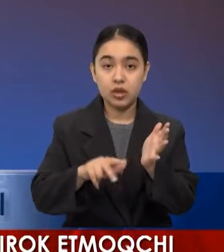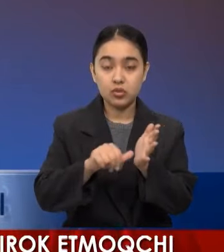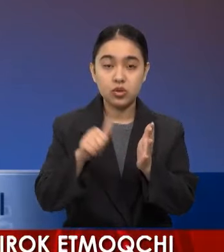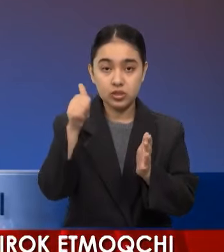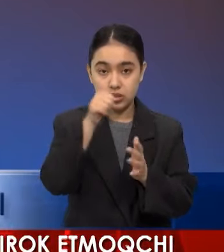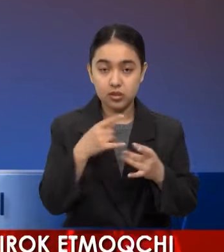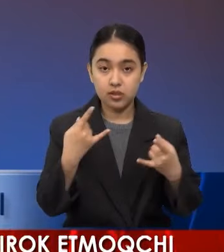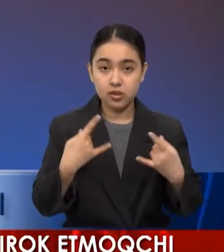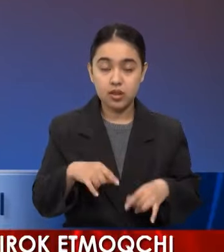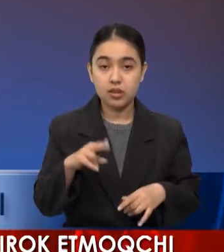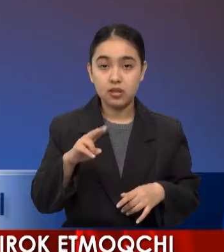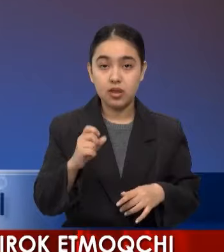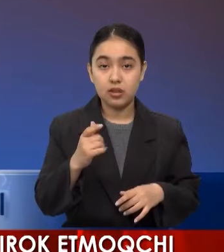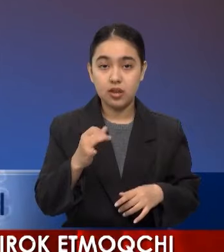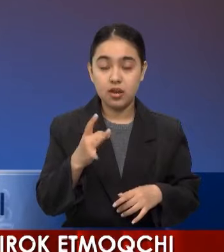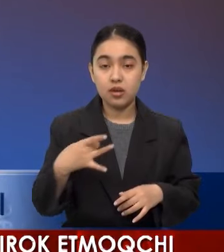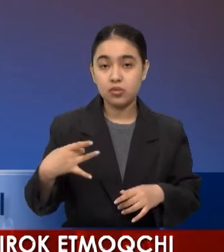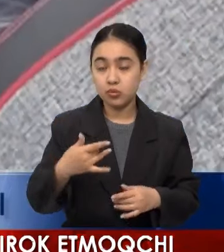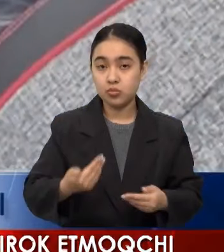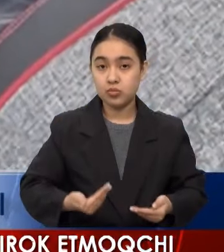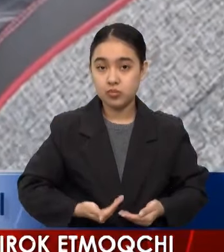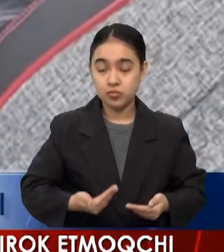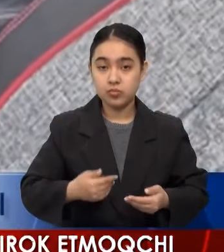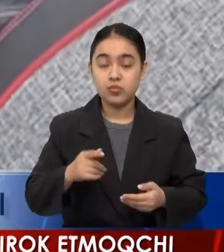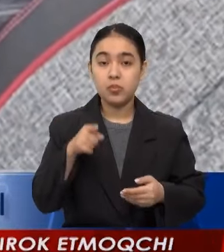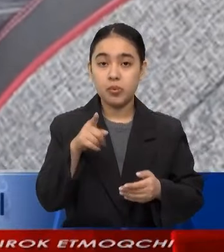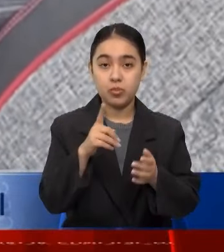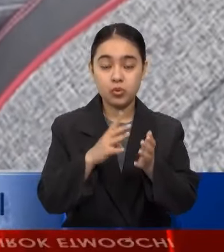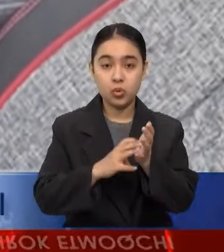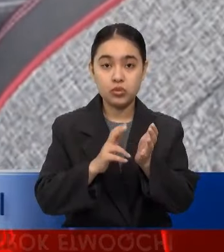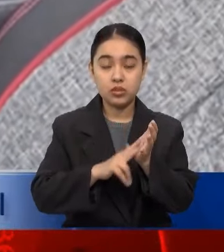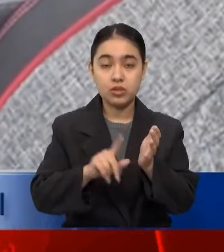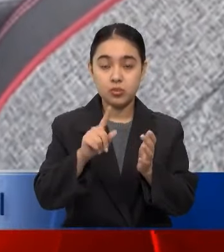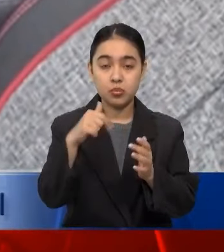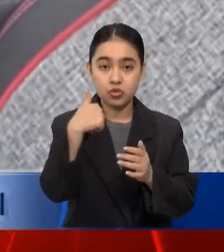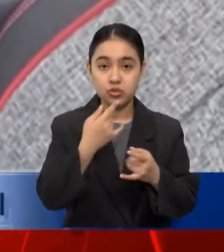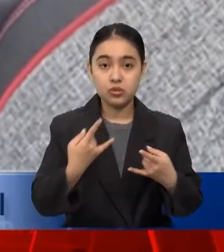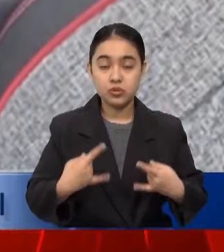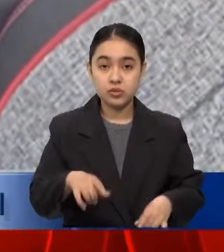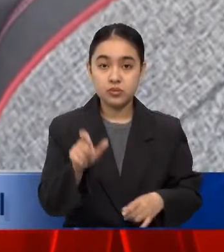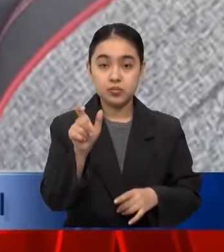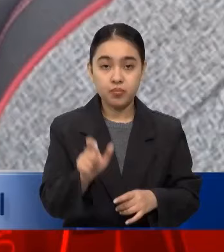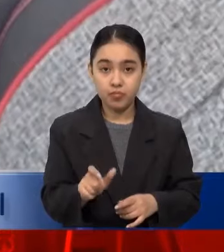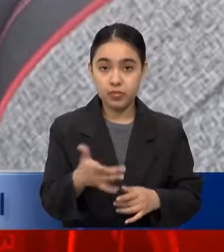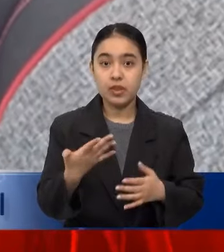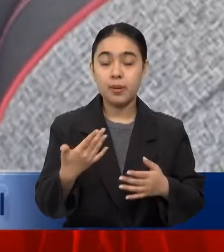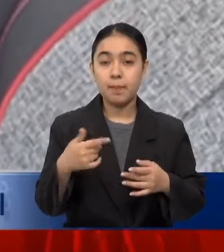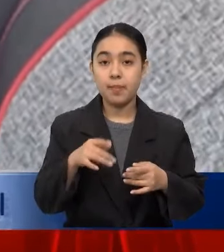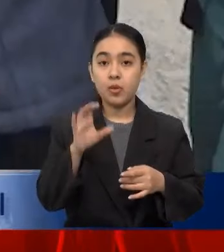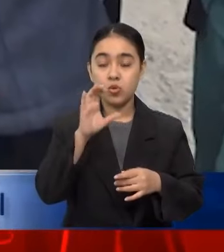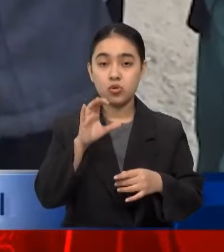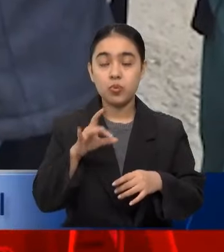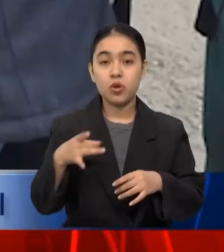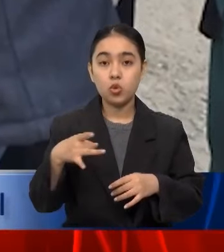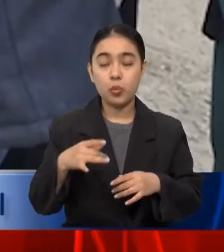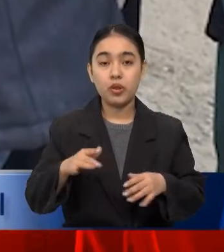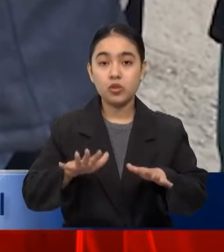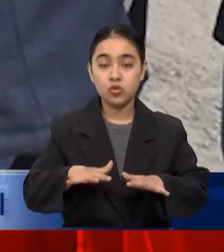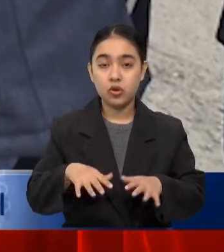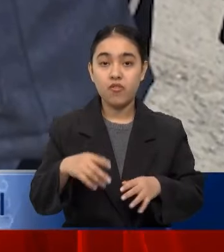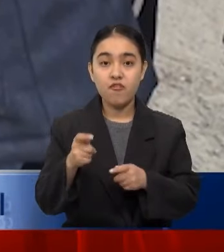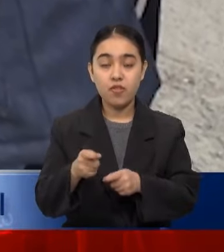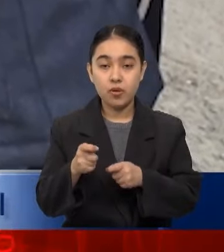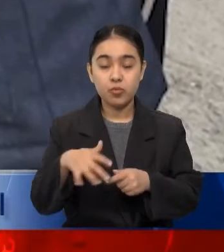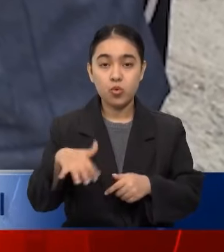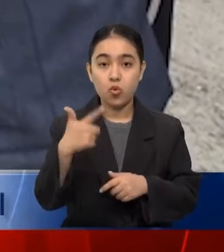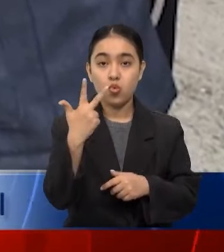1986-yilda tug'ilgan Dang'ara tumanida yashovchi shaxs 1981-yilda tug'ilgan fuqaroga O'zbekiston tumanida joylashgan fermer xo'jaligidagi 3